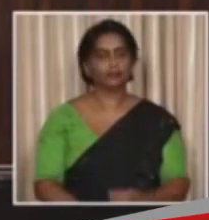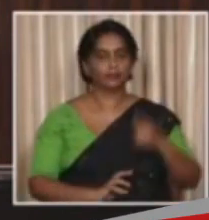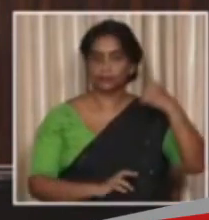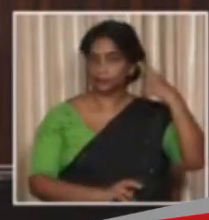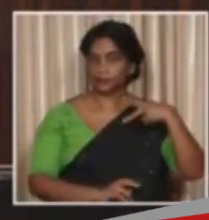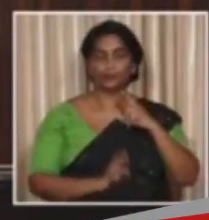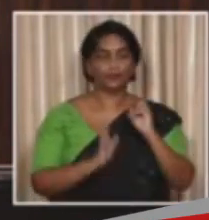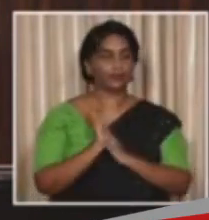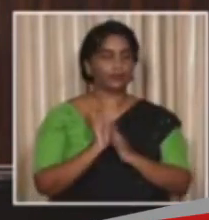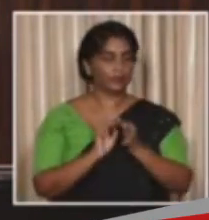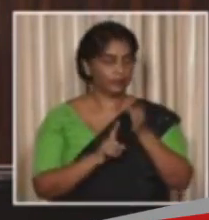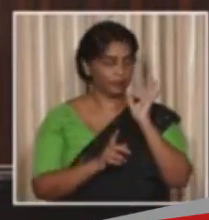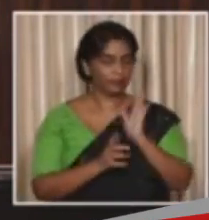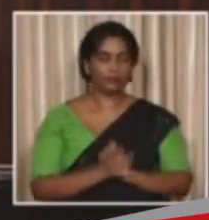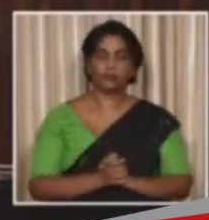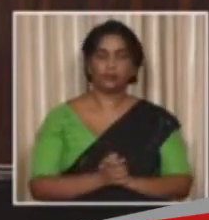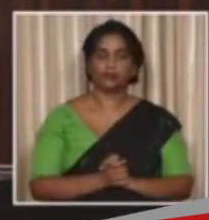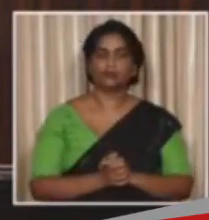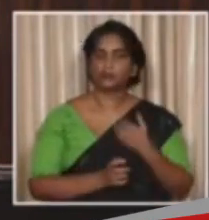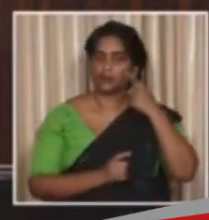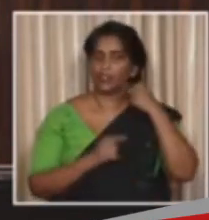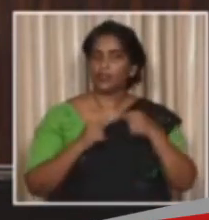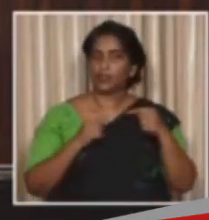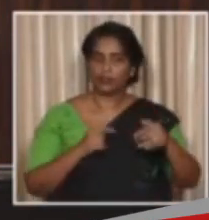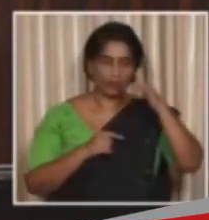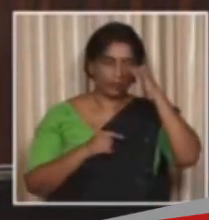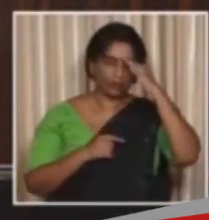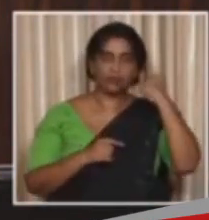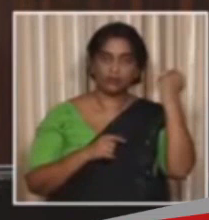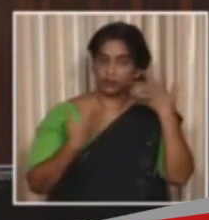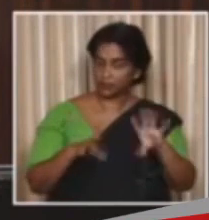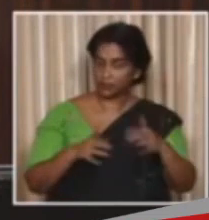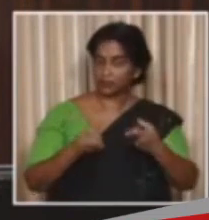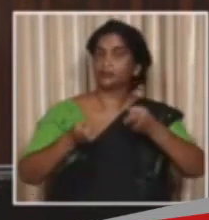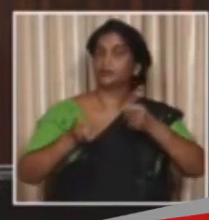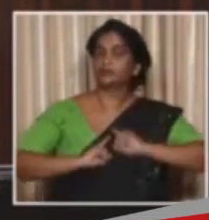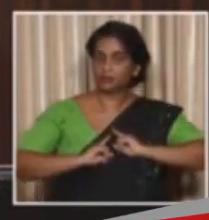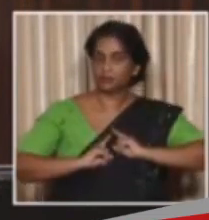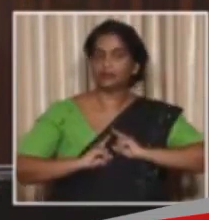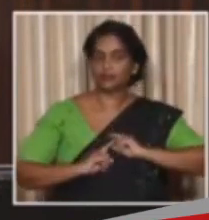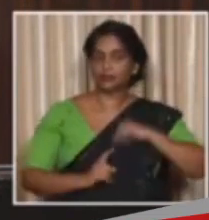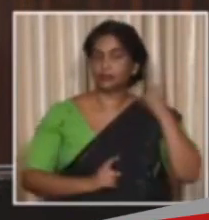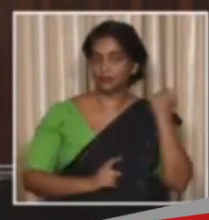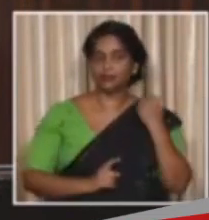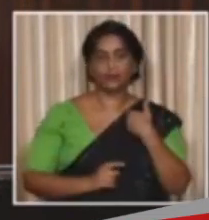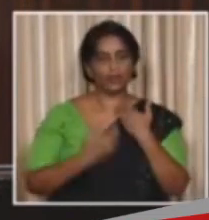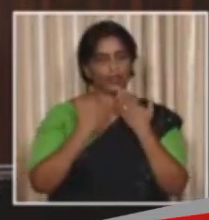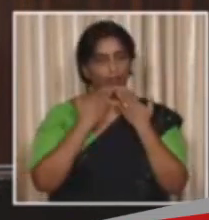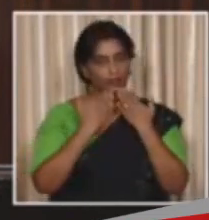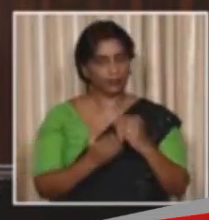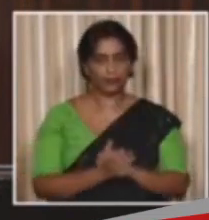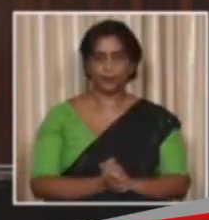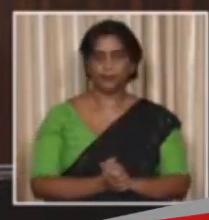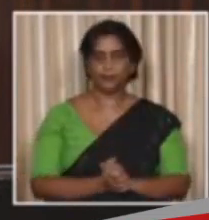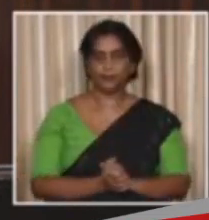නියෝජ්‍ය කාර්ක සභාපතිතුමනි මම හිතන්නේ විපක්ෂ නායකතුමාගේ කතාවෙන් පස්සේ මට කතා කරන්න ලැබීම පිළිබඳව මම